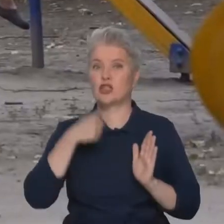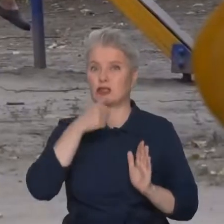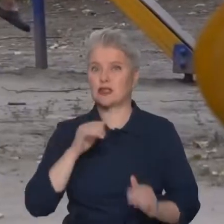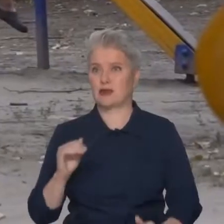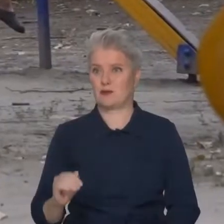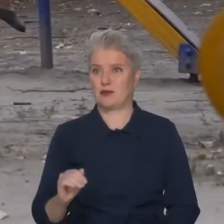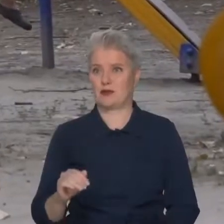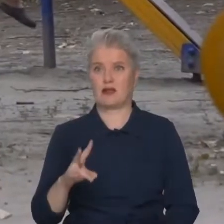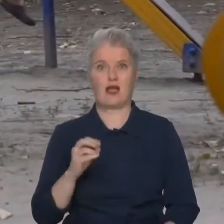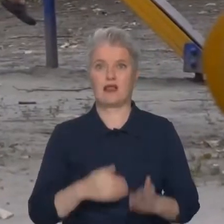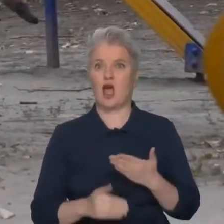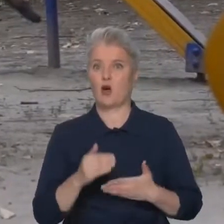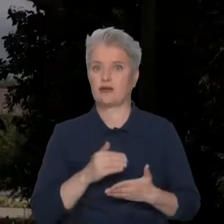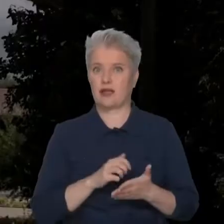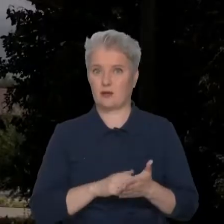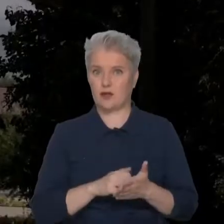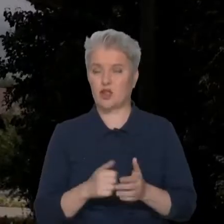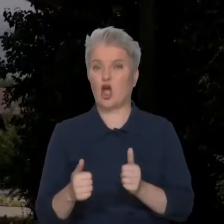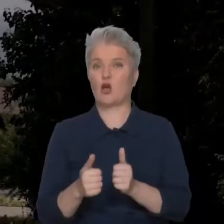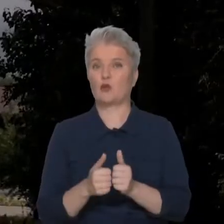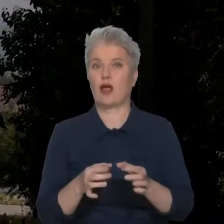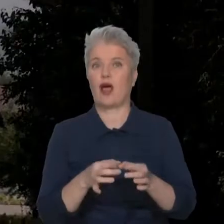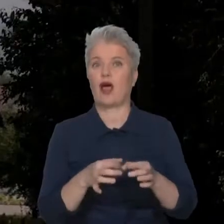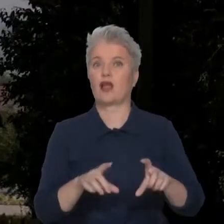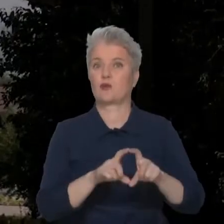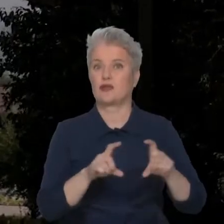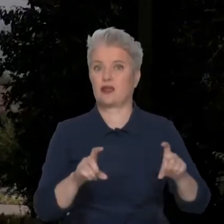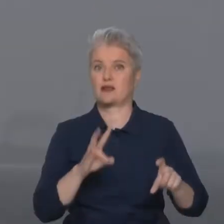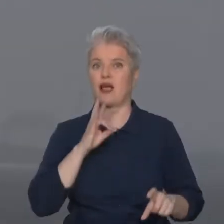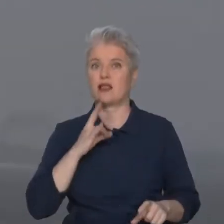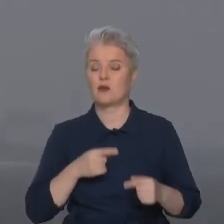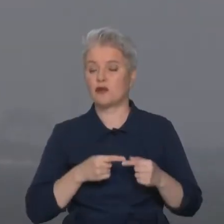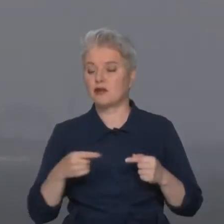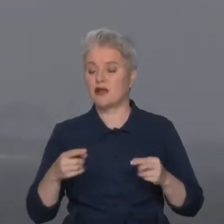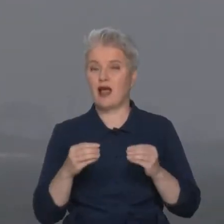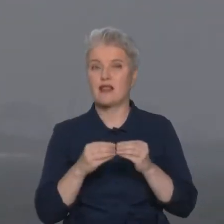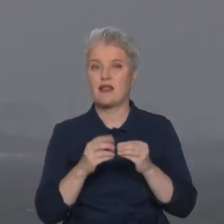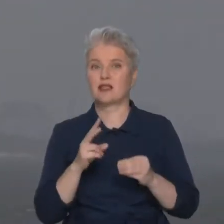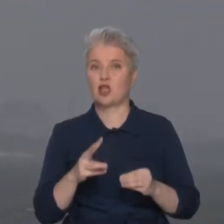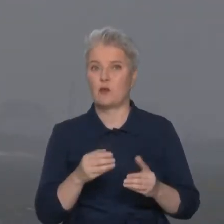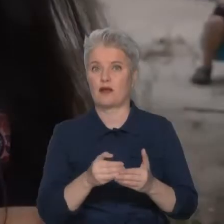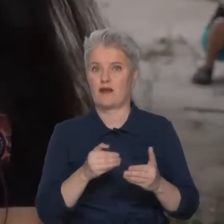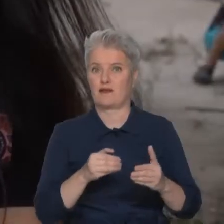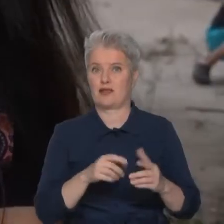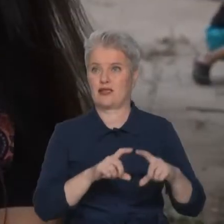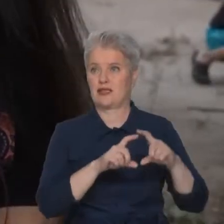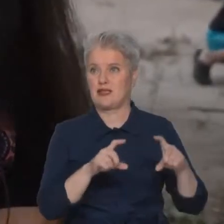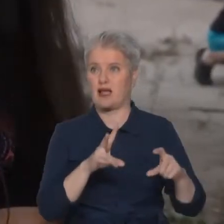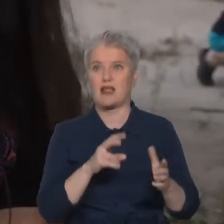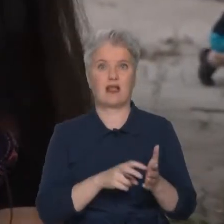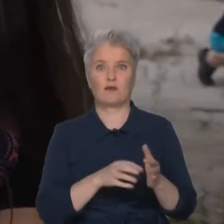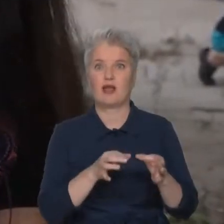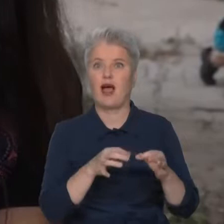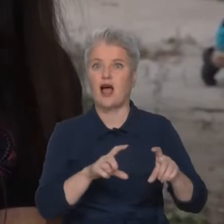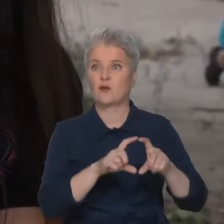остання причина для цього – сусідство з атомною станцією. Нікополь розташований за 10 кілометрів від об'єкту. Не так боїмося атомної станції, як